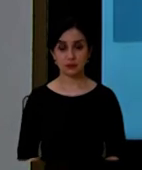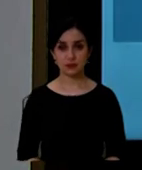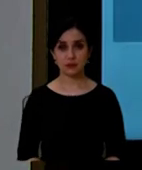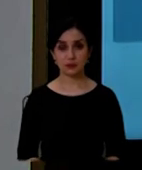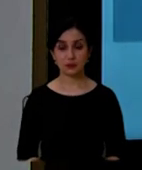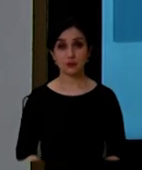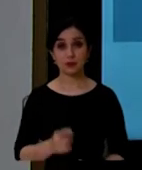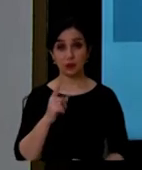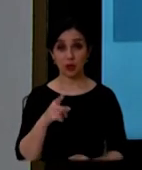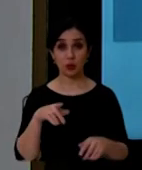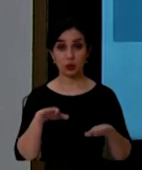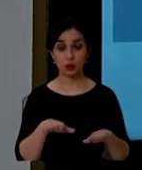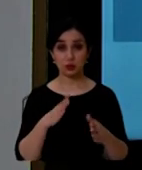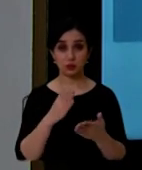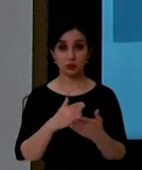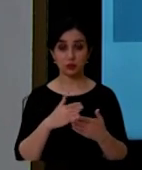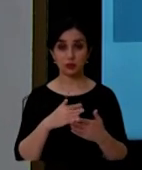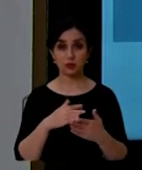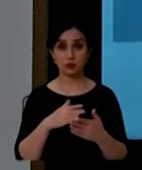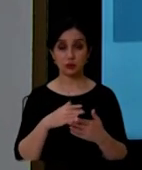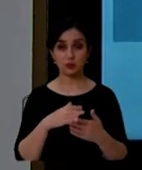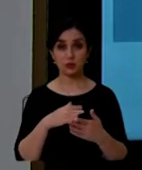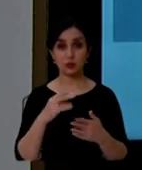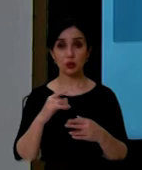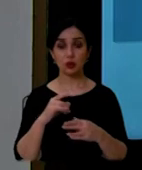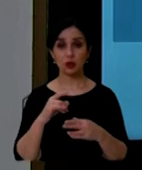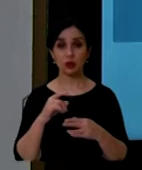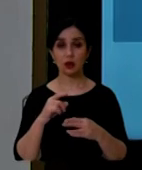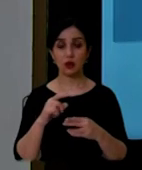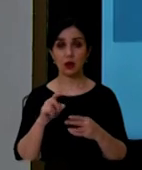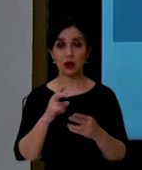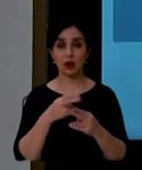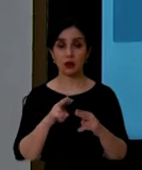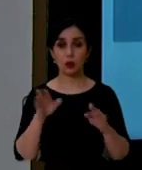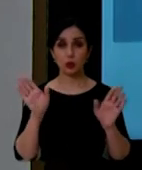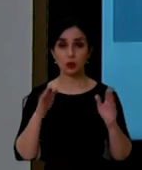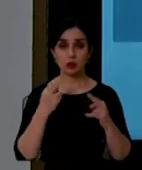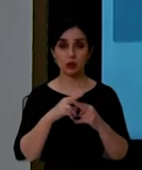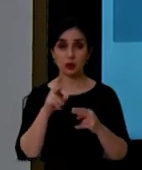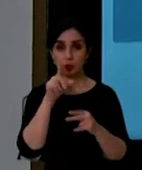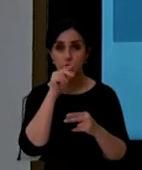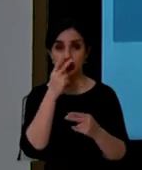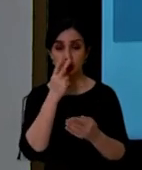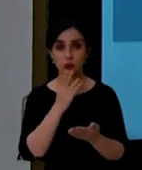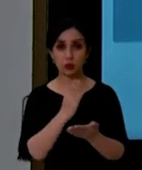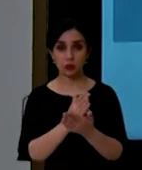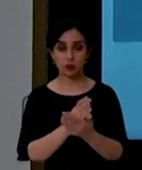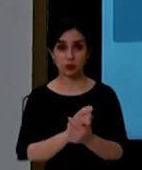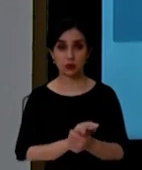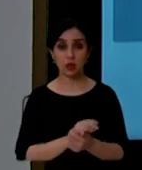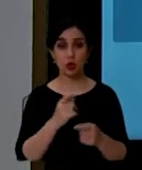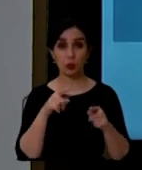Manasız bu yirdə uçar kalpəkisiklərini və ərxıbdər kis kuşunu qırıbdırıb siz.